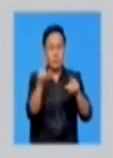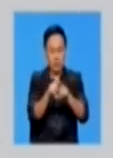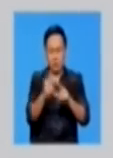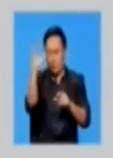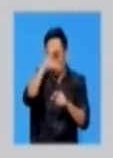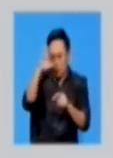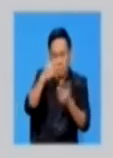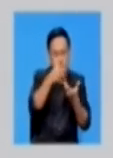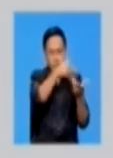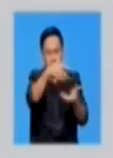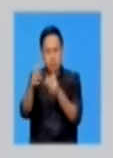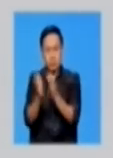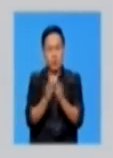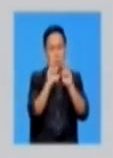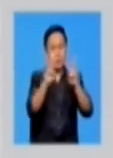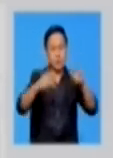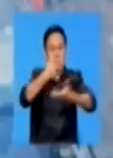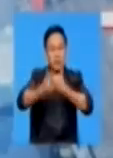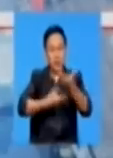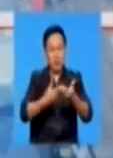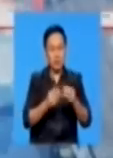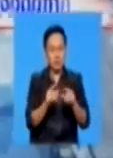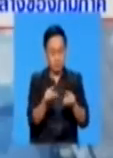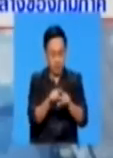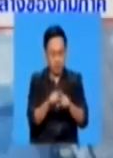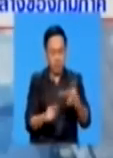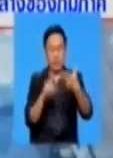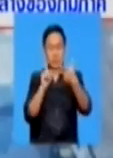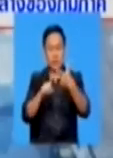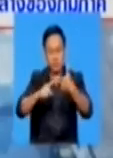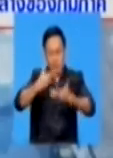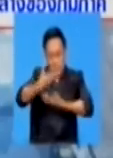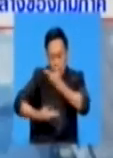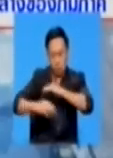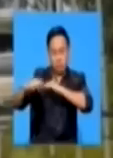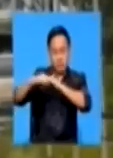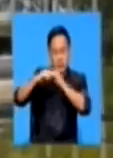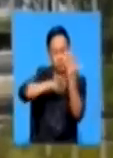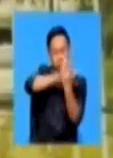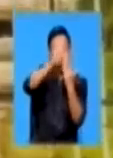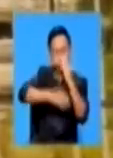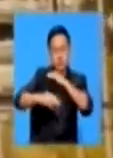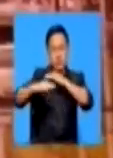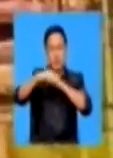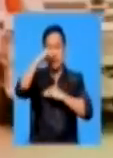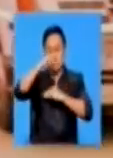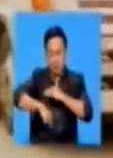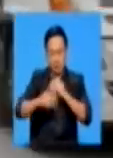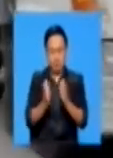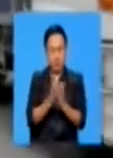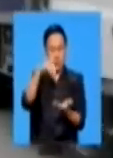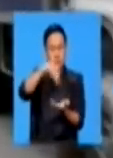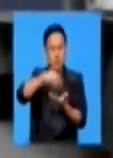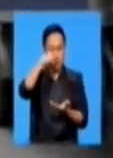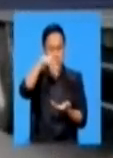ก็ช่องทางการค้าออนไลน์การส่งเสริมการค้าชายแดนทั้งนี้ก็เพื่อให้ไทยนั้นเป็นศูนย์กลางของภูมิภาคทั้งด้านเศรษฐกิจการค้าและการ